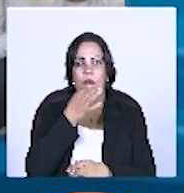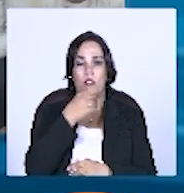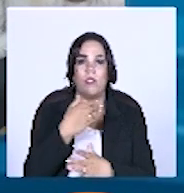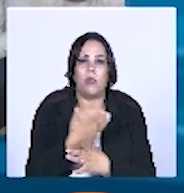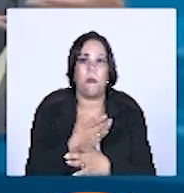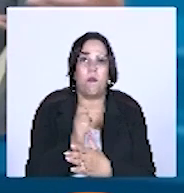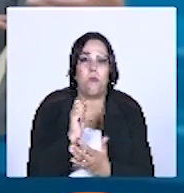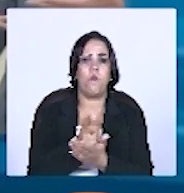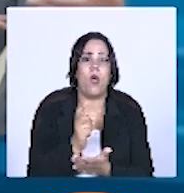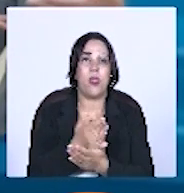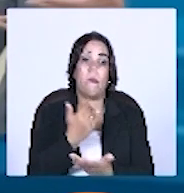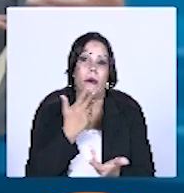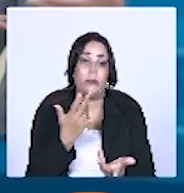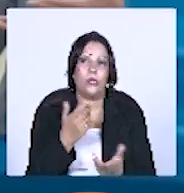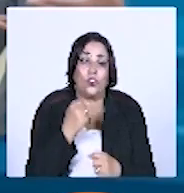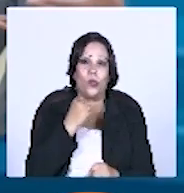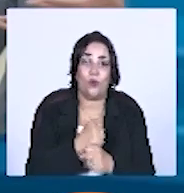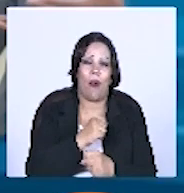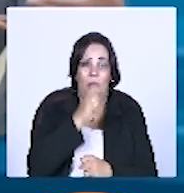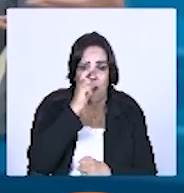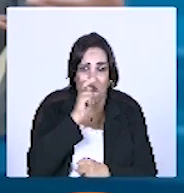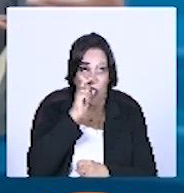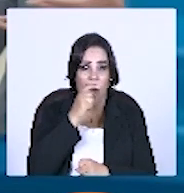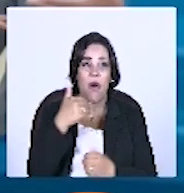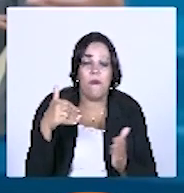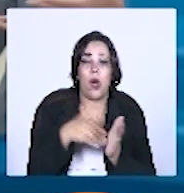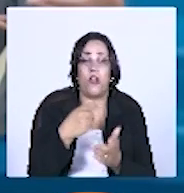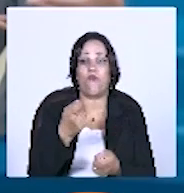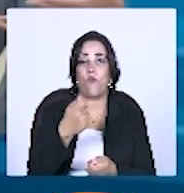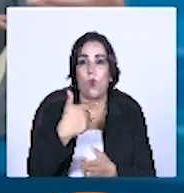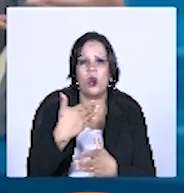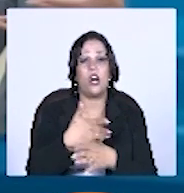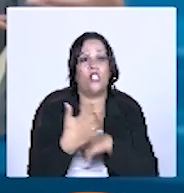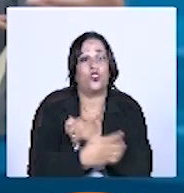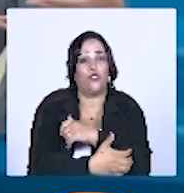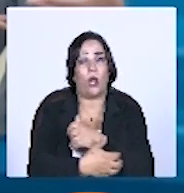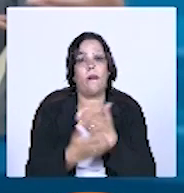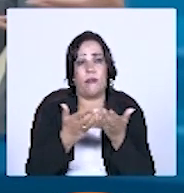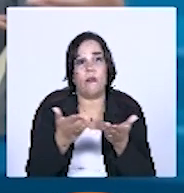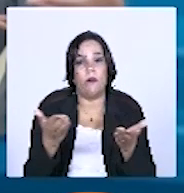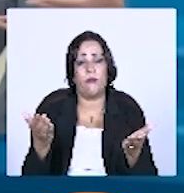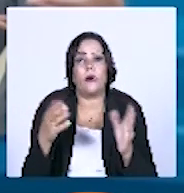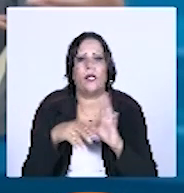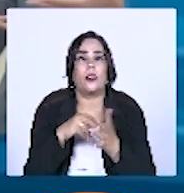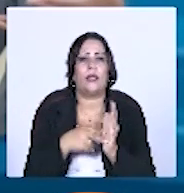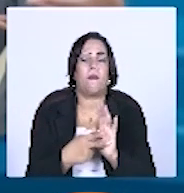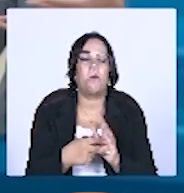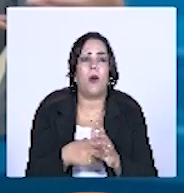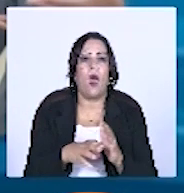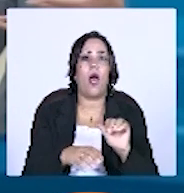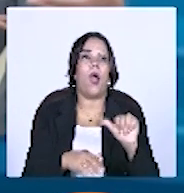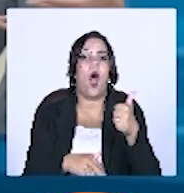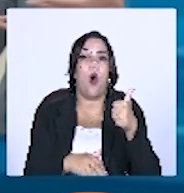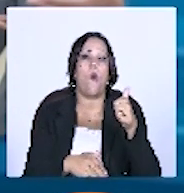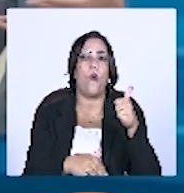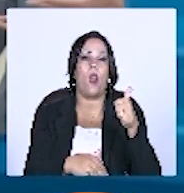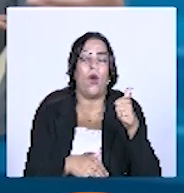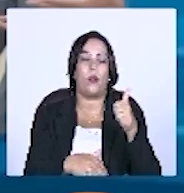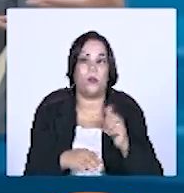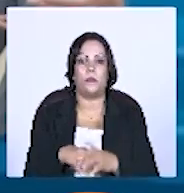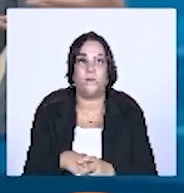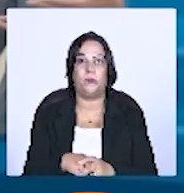الدخول الماديه او بيعانوا من فقر بدرجه او باخرى فتصبح قدامهم اولويات يعني